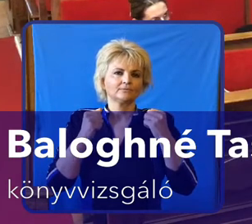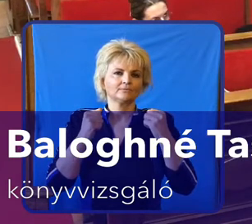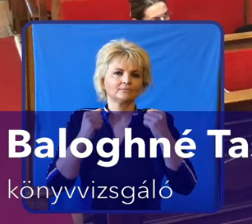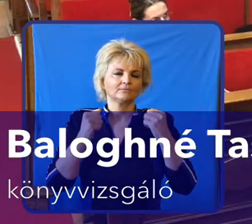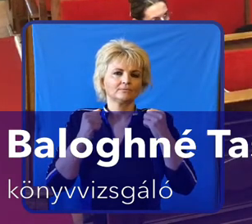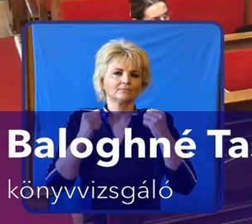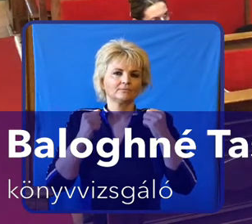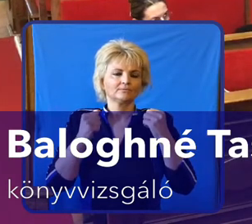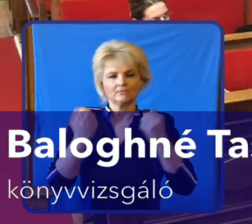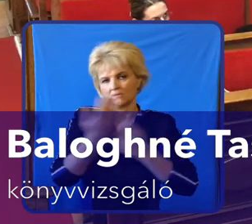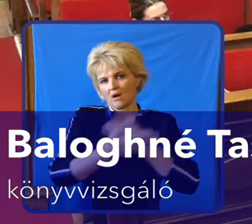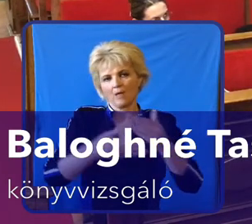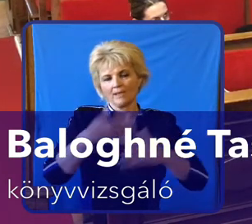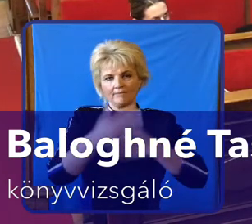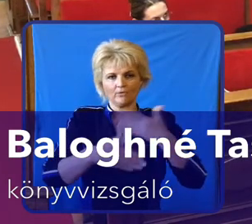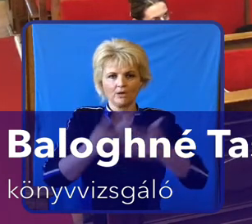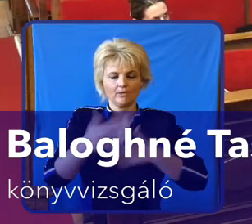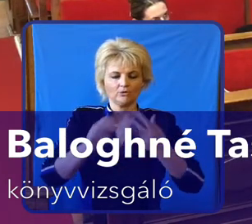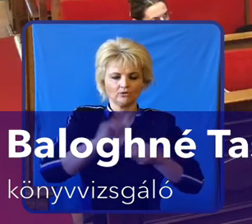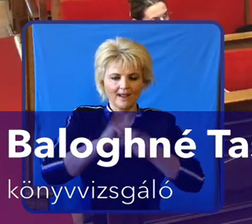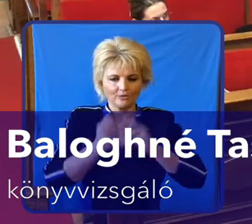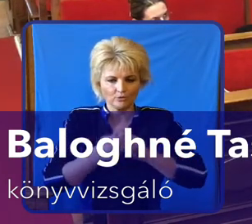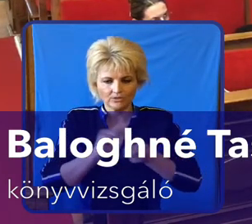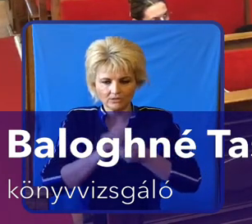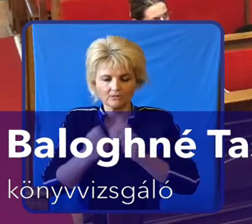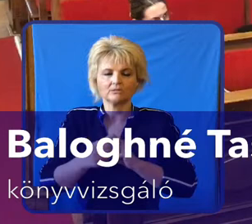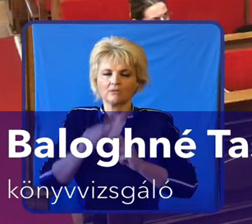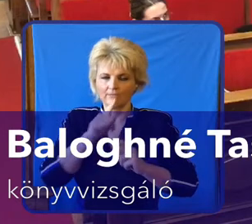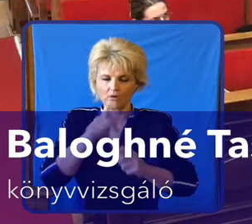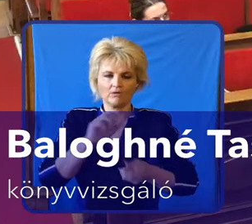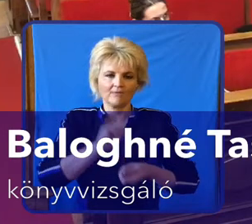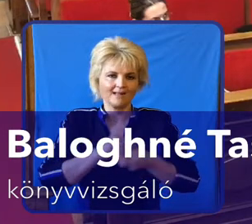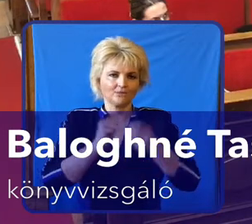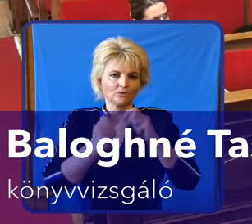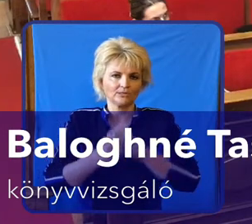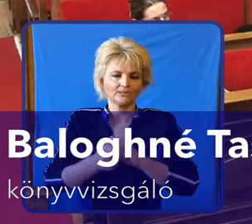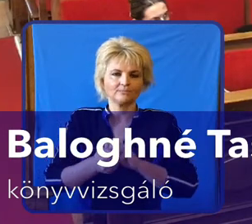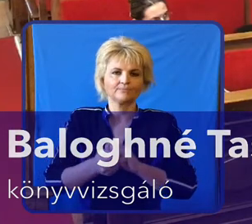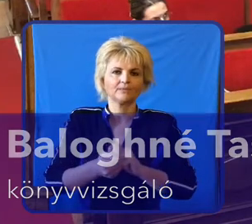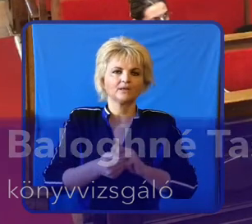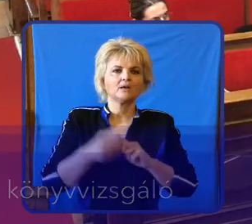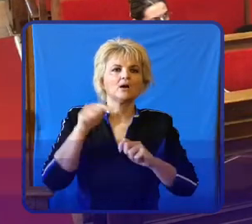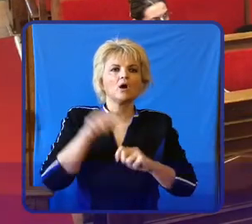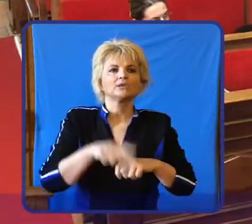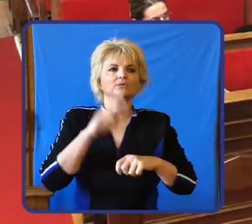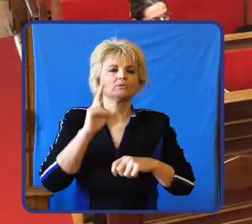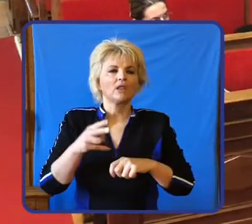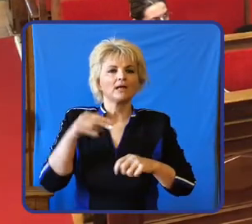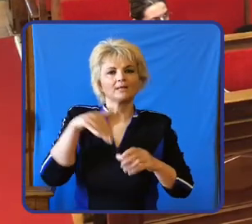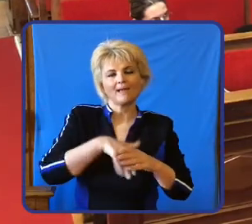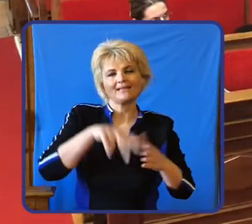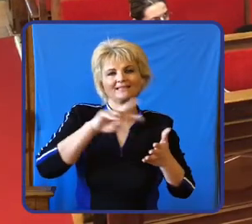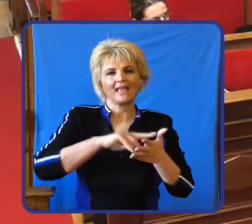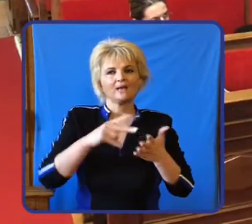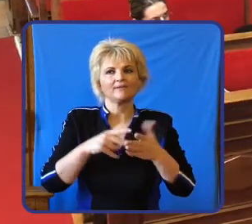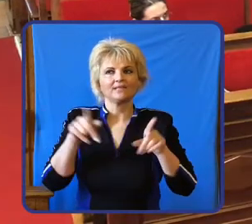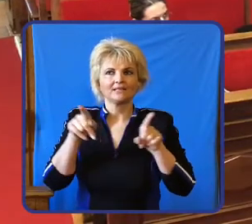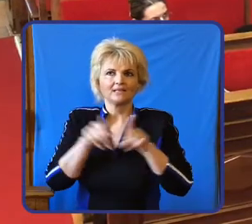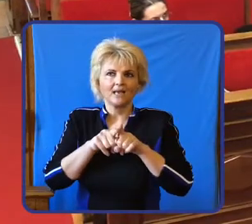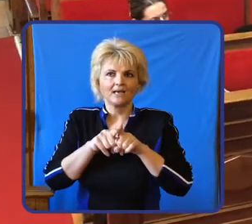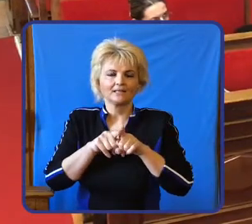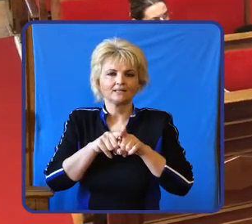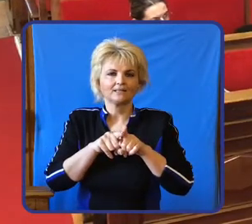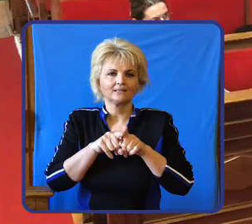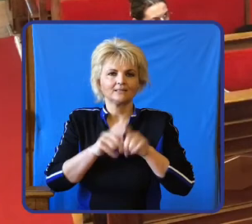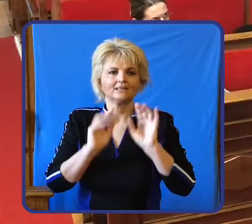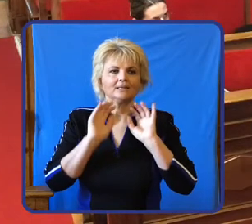tükrében és fényében folyamatosan változnak és változni is fognak. Az, hogy valaki betervez egy ilyen